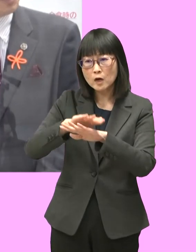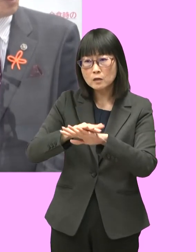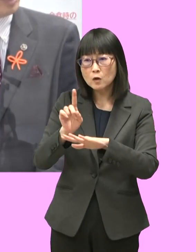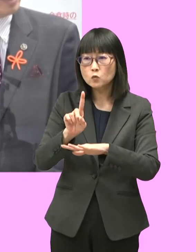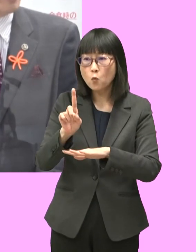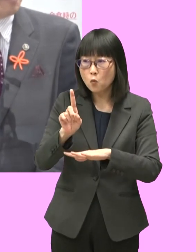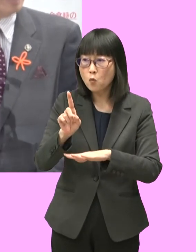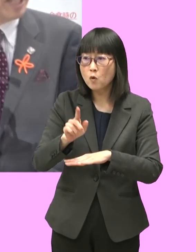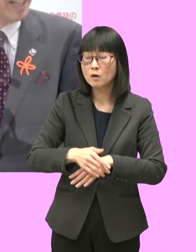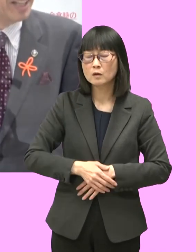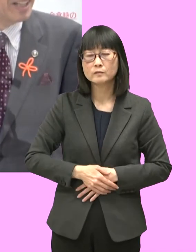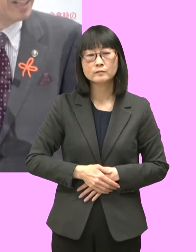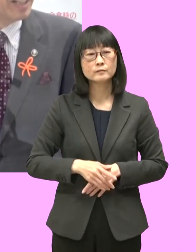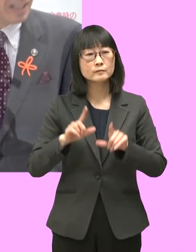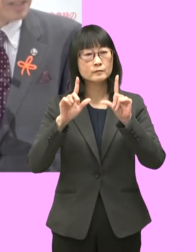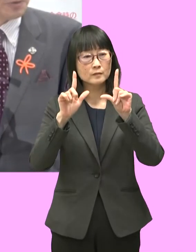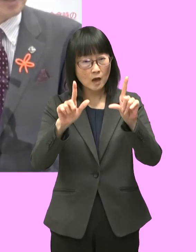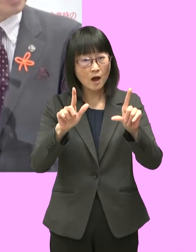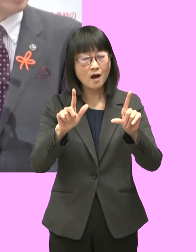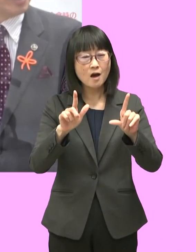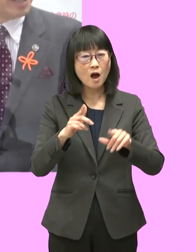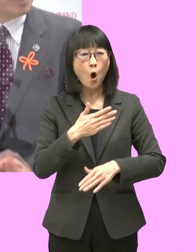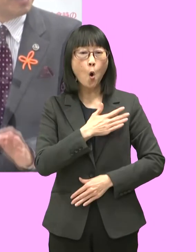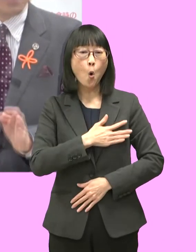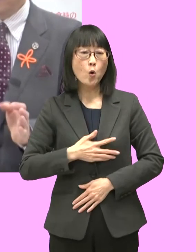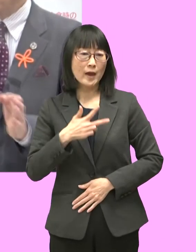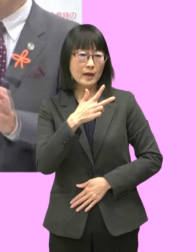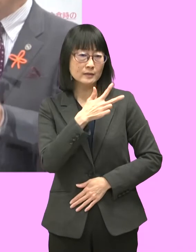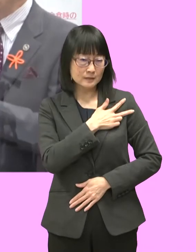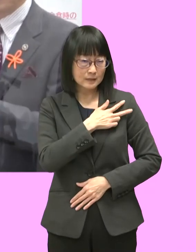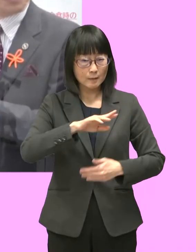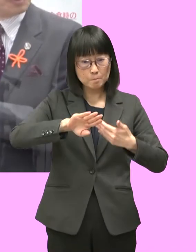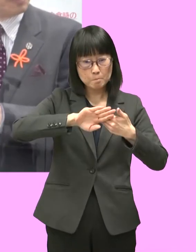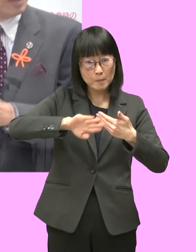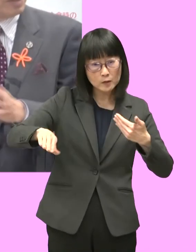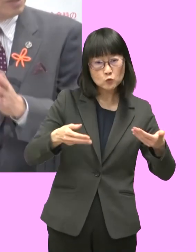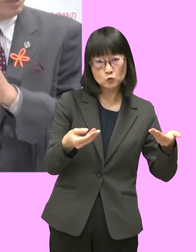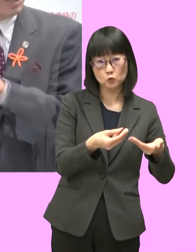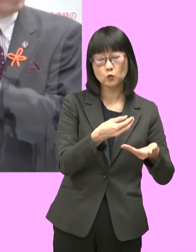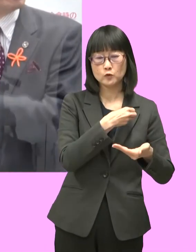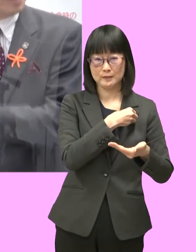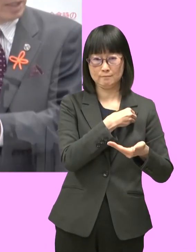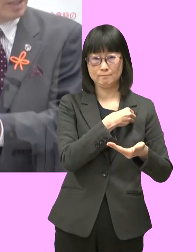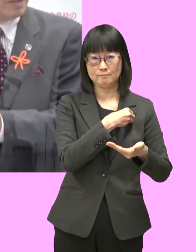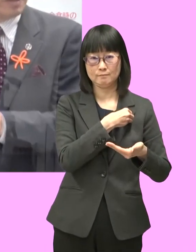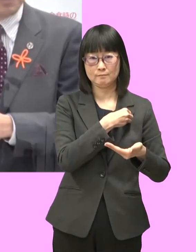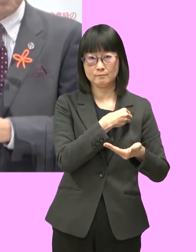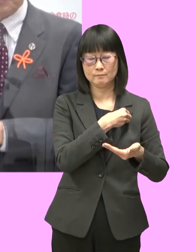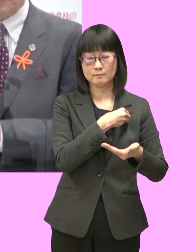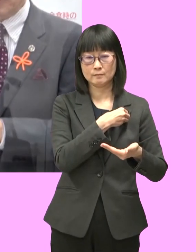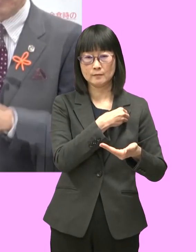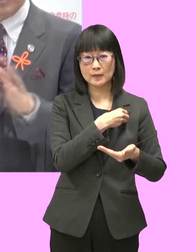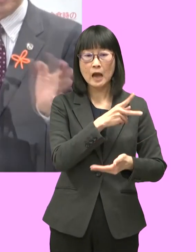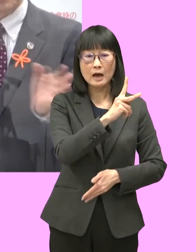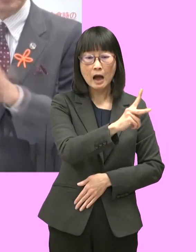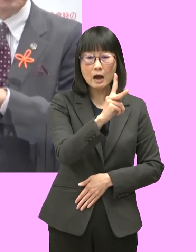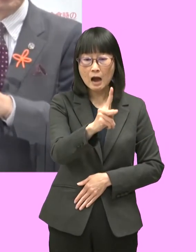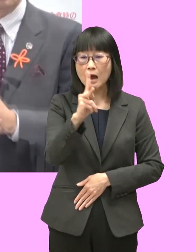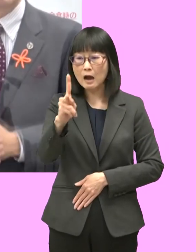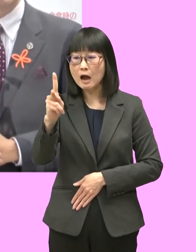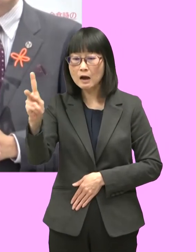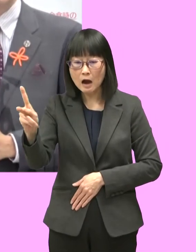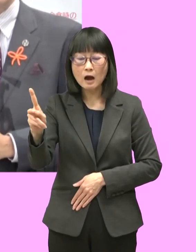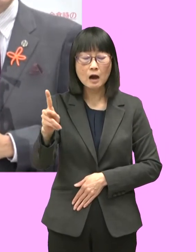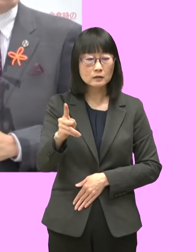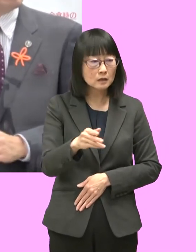少なくとも保健師ではありません。はい、それ以外でそれぞれの職場に依頼をして、でこれまでもいろいろ例